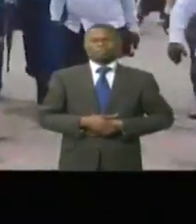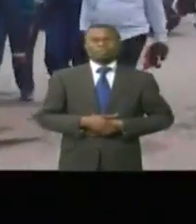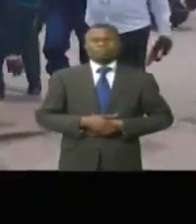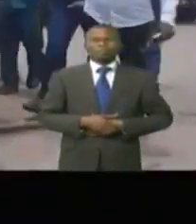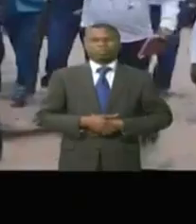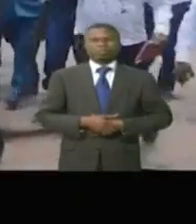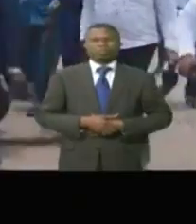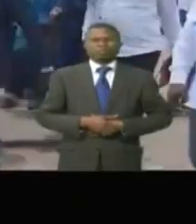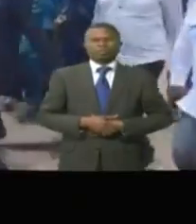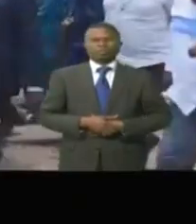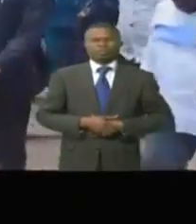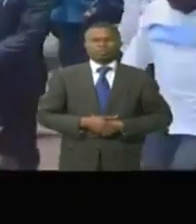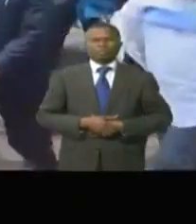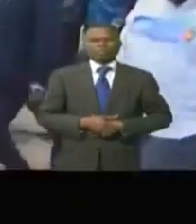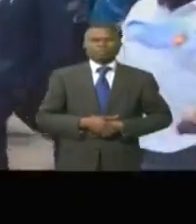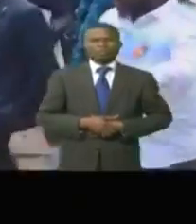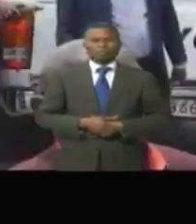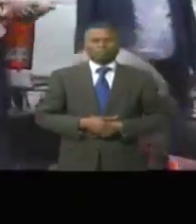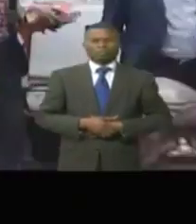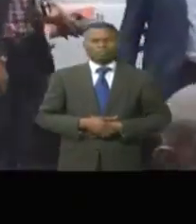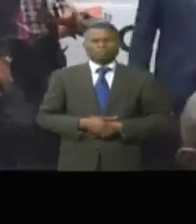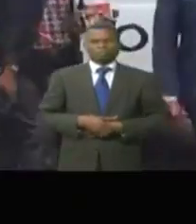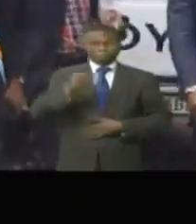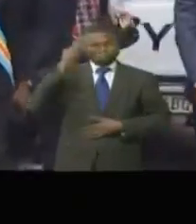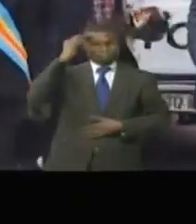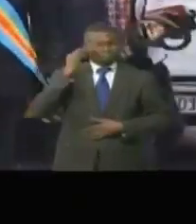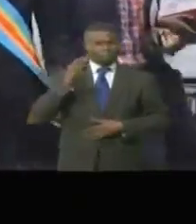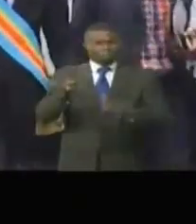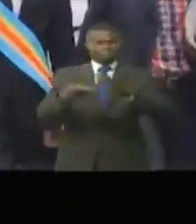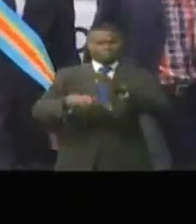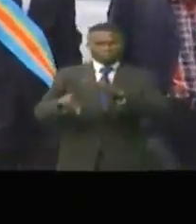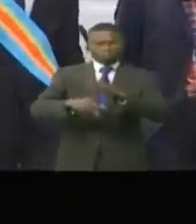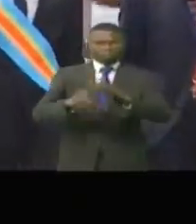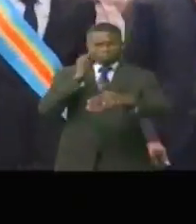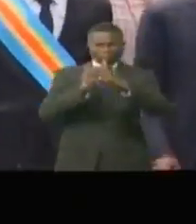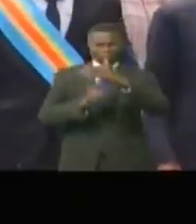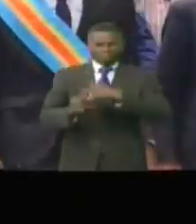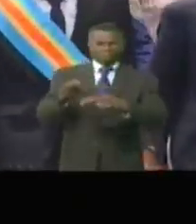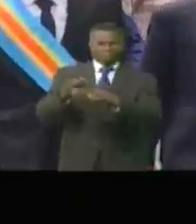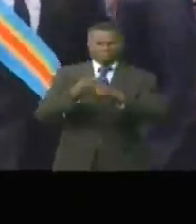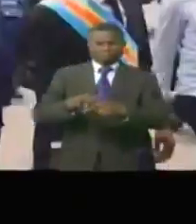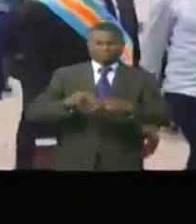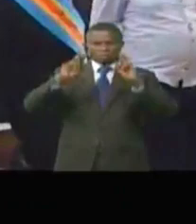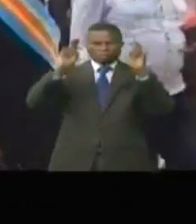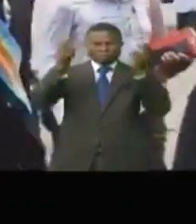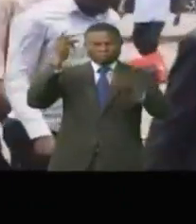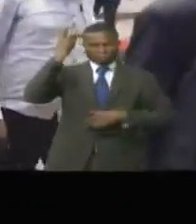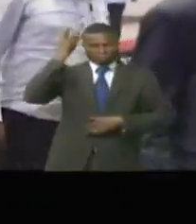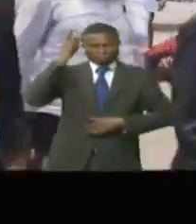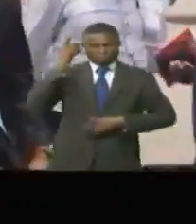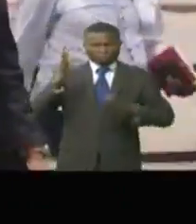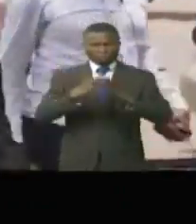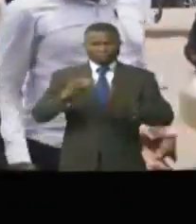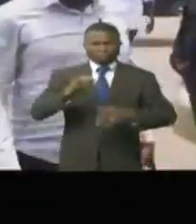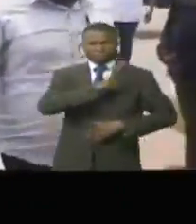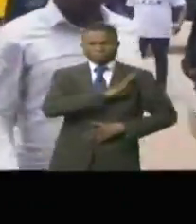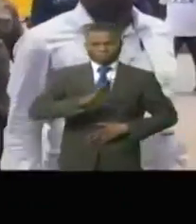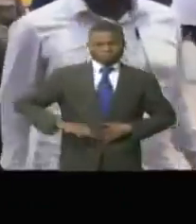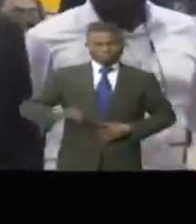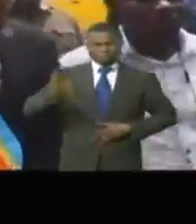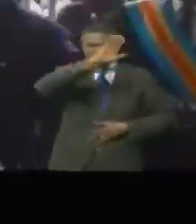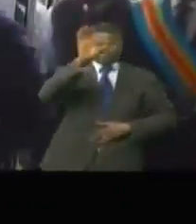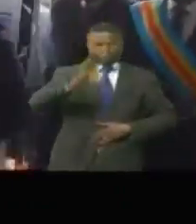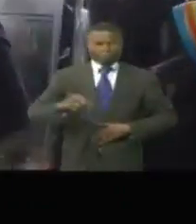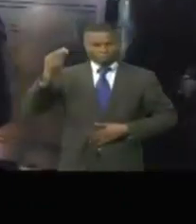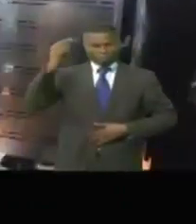Homme de terrain, le ministre provincial de l'Intérieur, Sécurité et Justice de la ville de Kinshasa, accompagné du bourgmestre de la commune